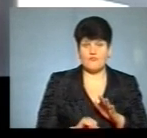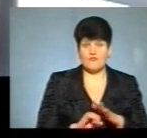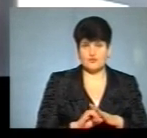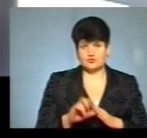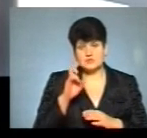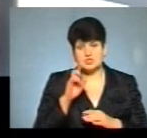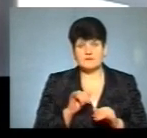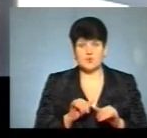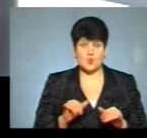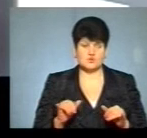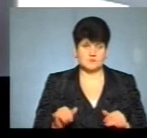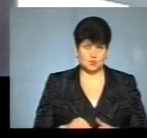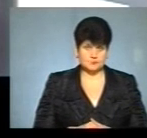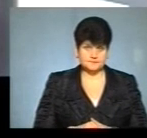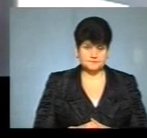державного розвитку.